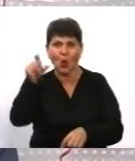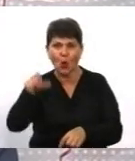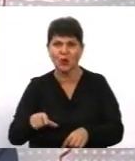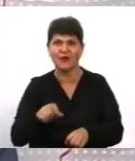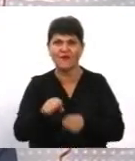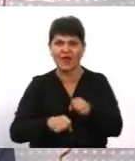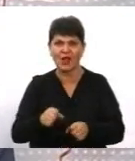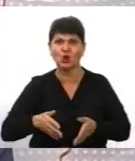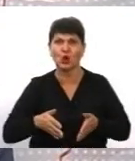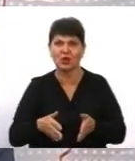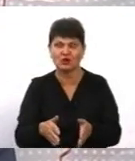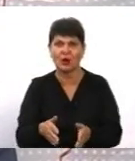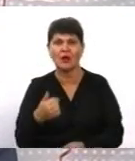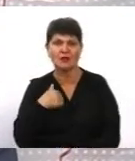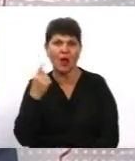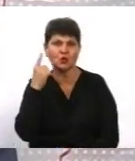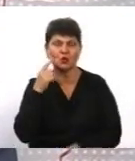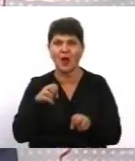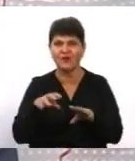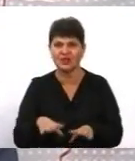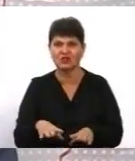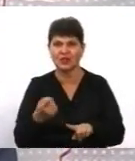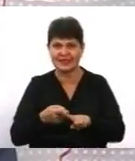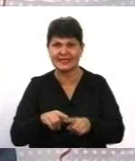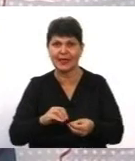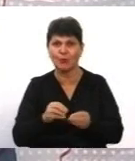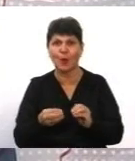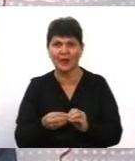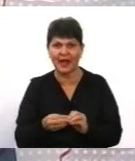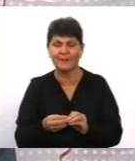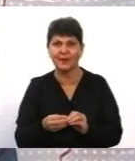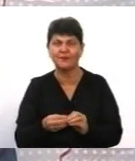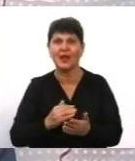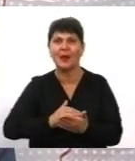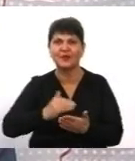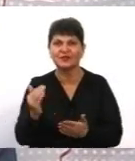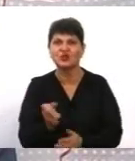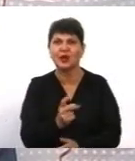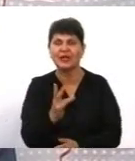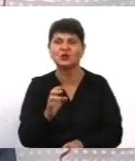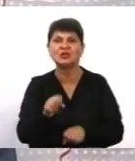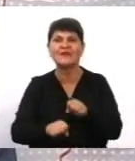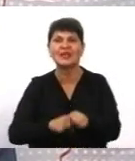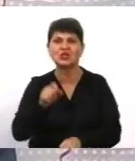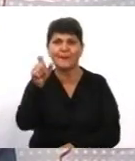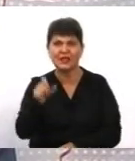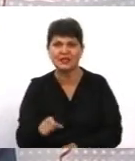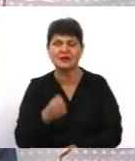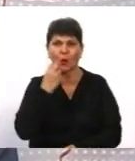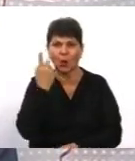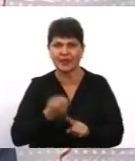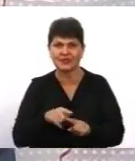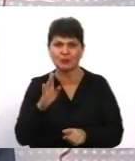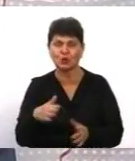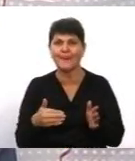що вирішення цієї проблеми, напевно, що лежить в підвищенні кількості велосипедистів, коли це буде